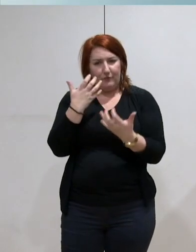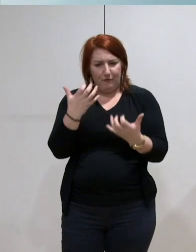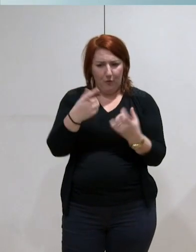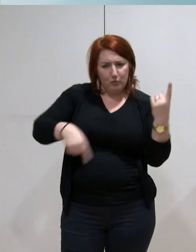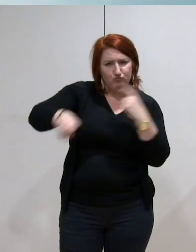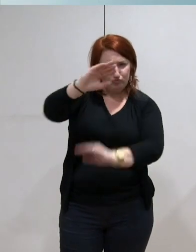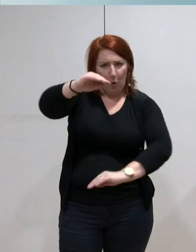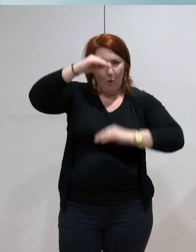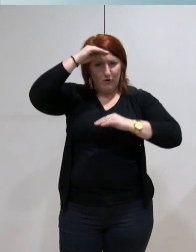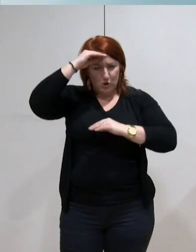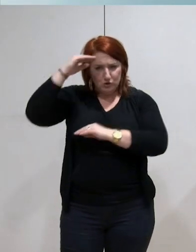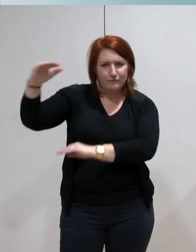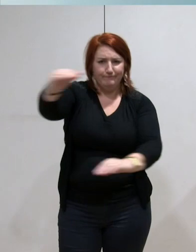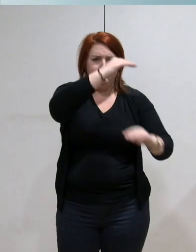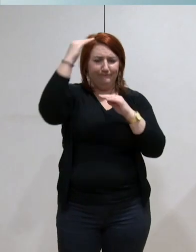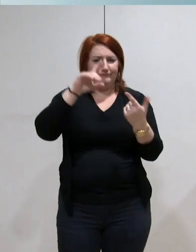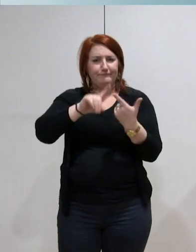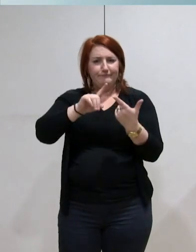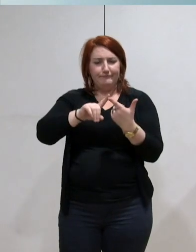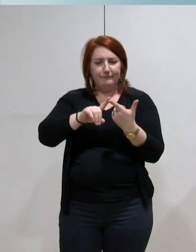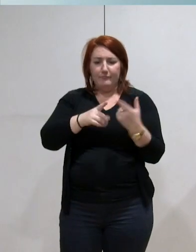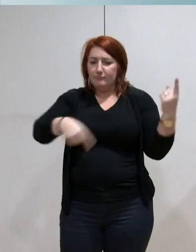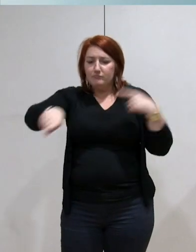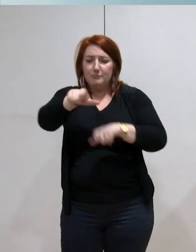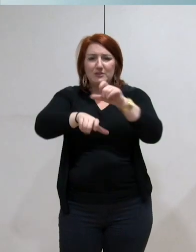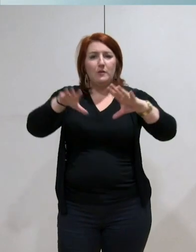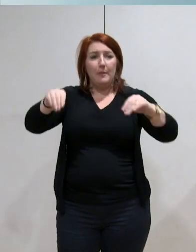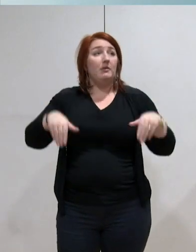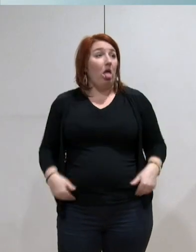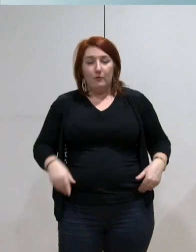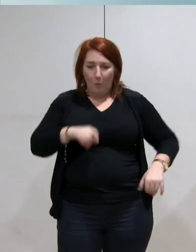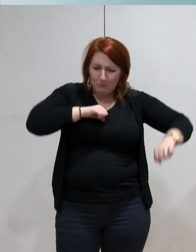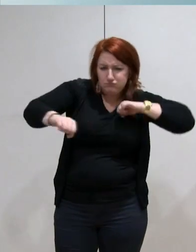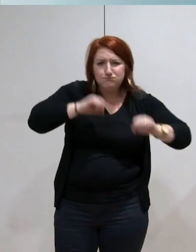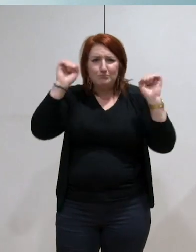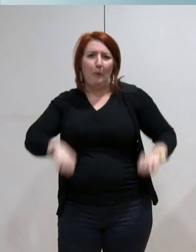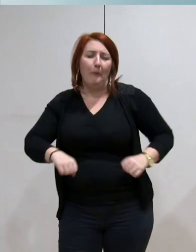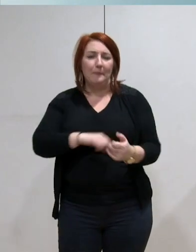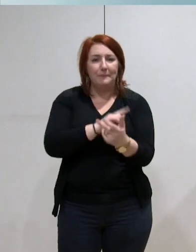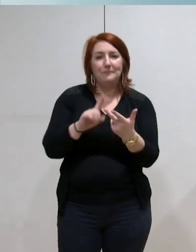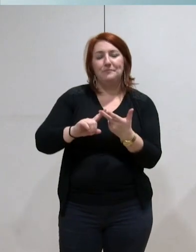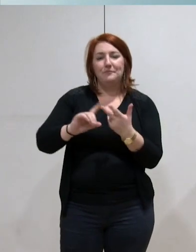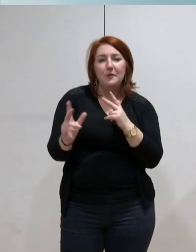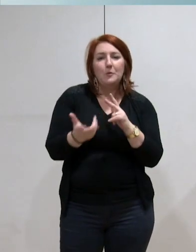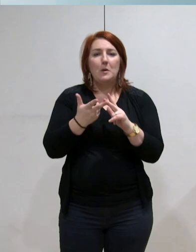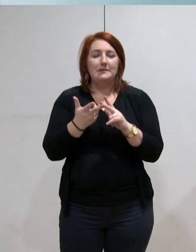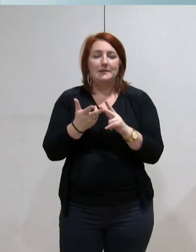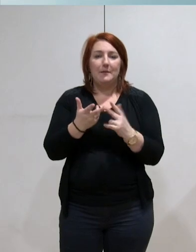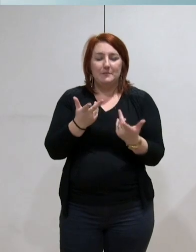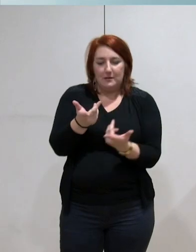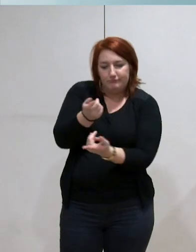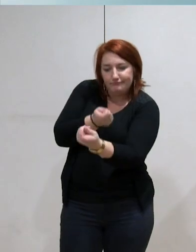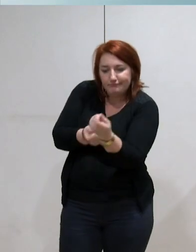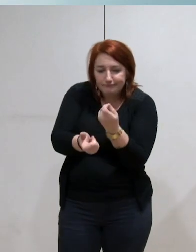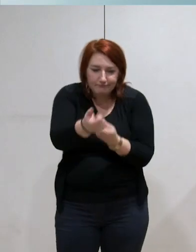confiance le second objectif est de donner du pouvoir d'agir aux habitants et enfin le troisième c'est d'aller chercher plutôt de faire venir